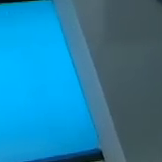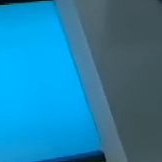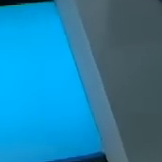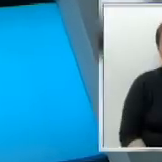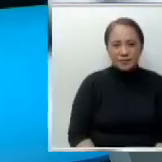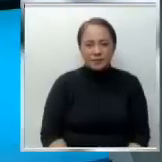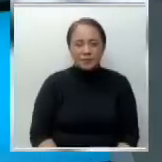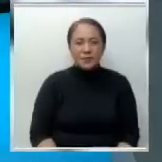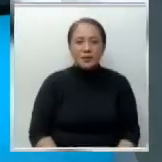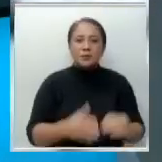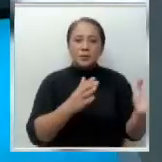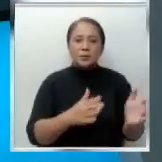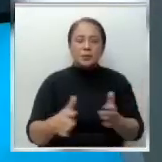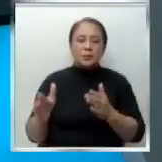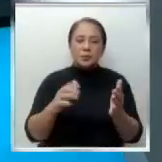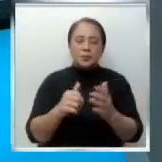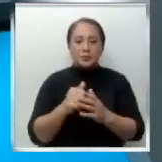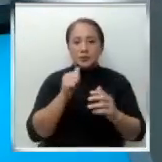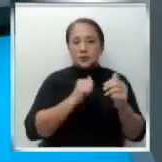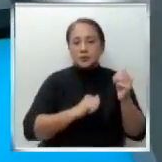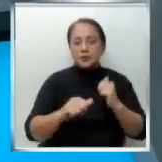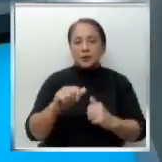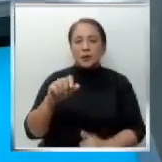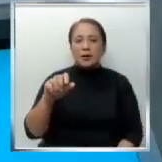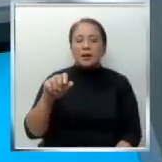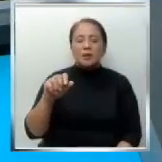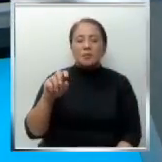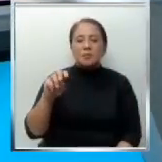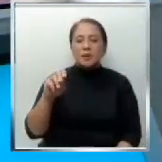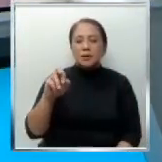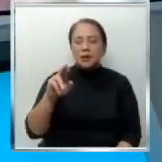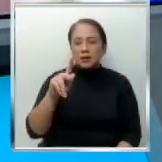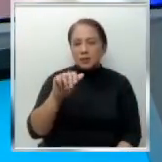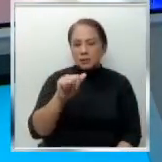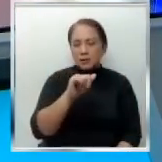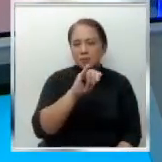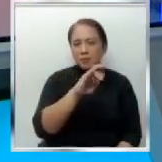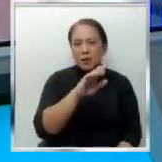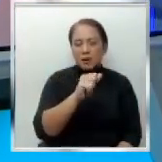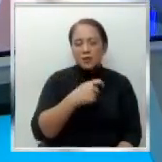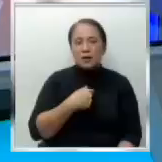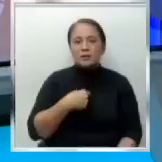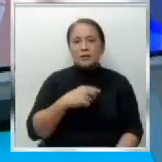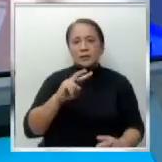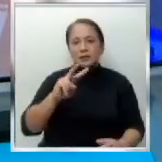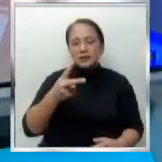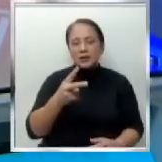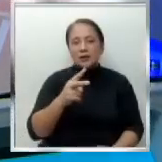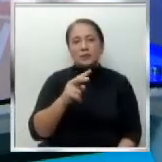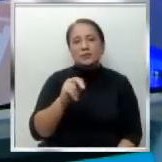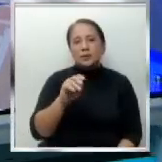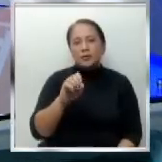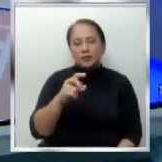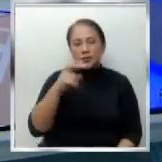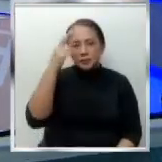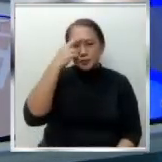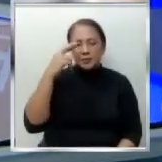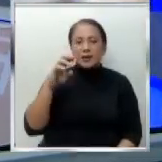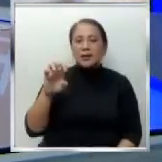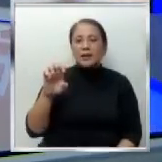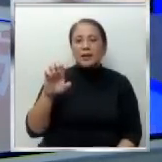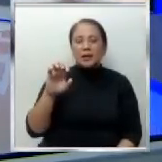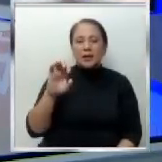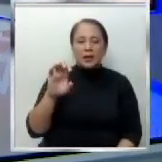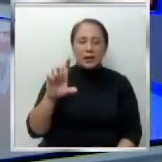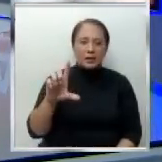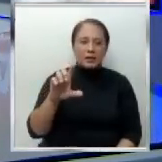Pinaghahandaan na ng cast ng Maria Clara Tibara ang pagganap naman sa mga tagpo sa ikalawang nobela ni Jose Rizal na El Filibusterismo. Pero